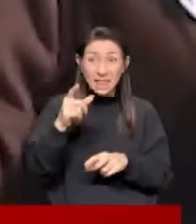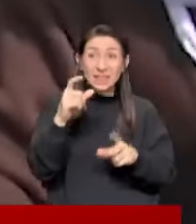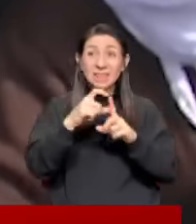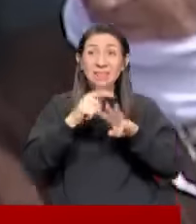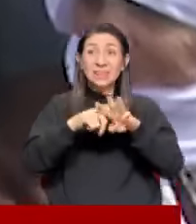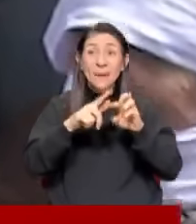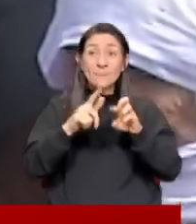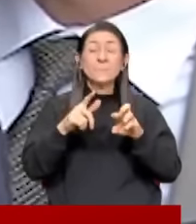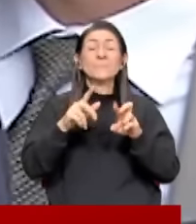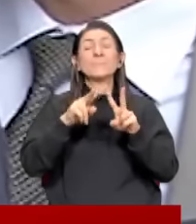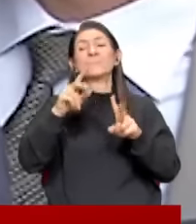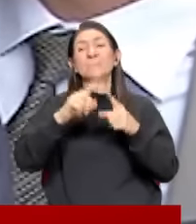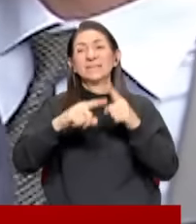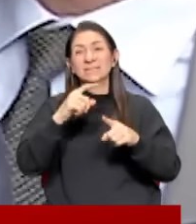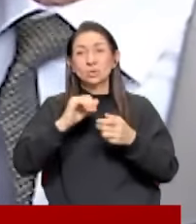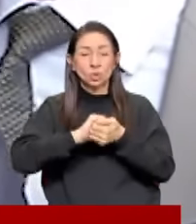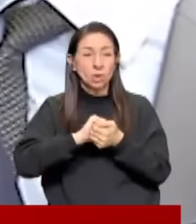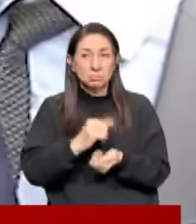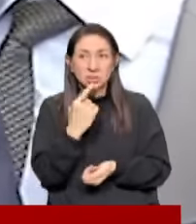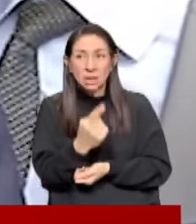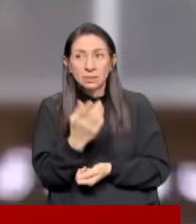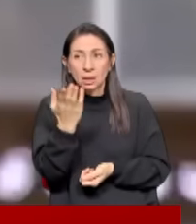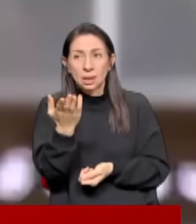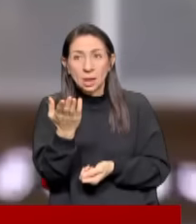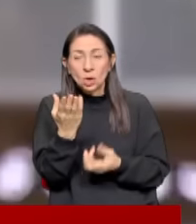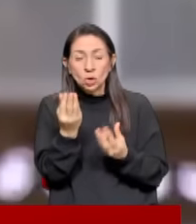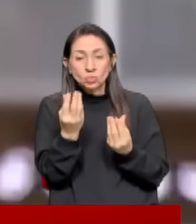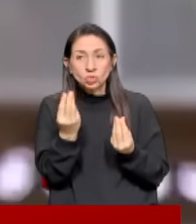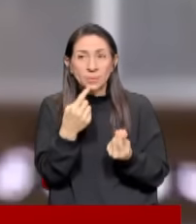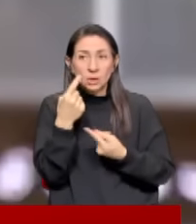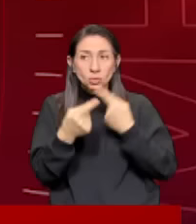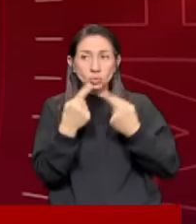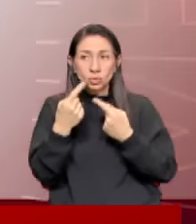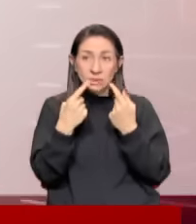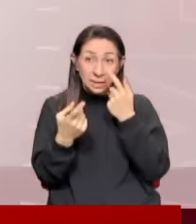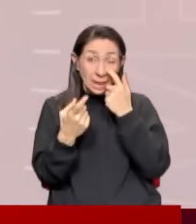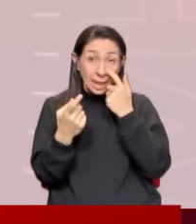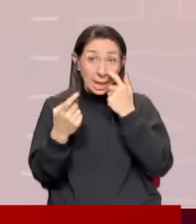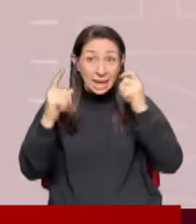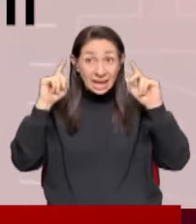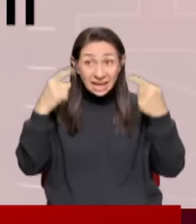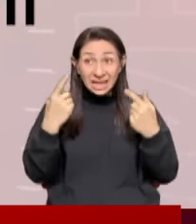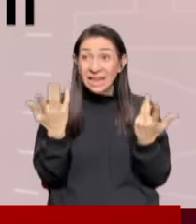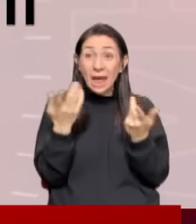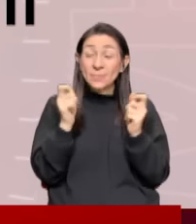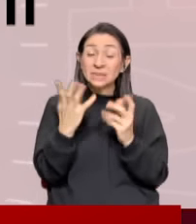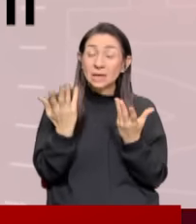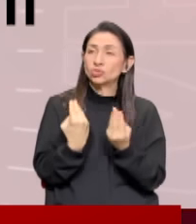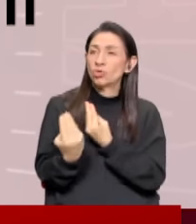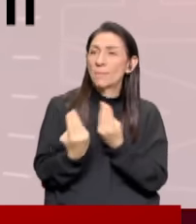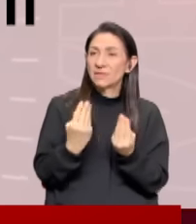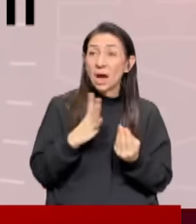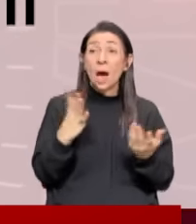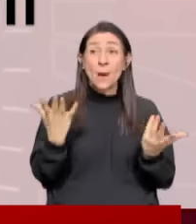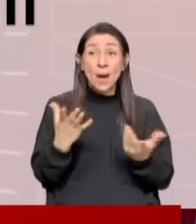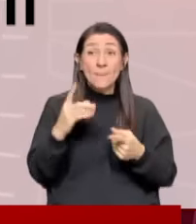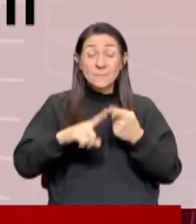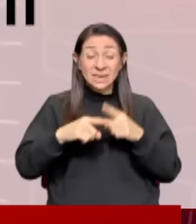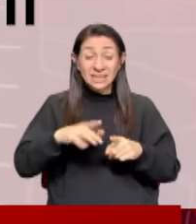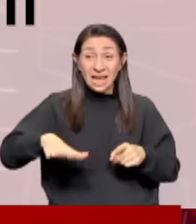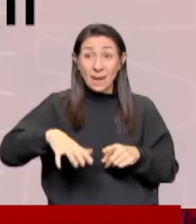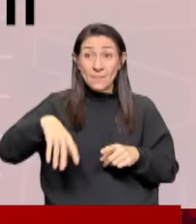Parti milletvekilleri için dostlarımız ifadesini kullandı. Yumuşamayı konuşuyoruz dedi. Yetkilileriyle ne yapabiliriz diye sohbet ettik ama